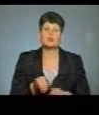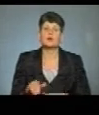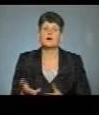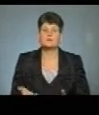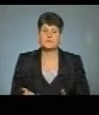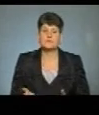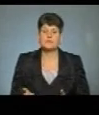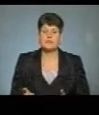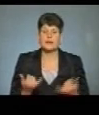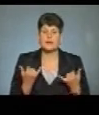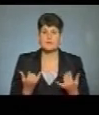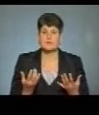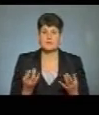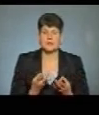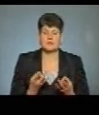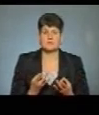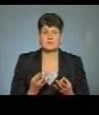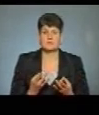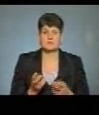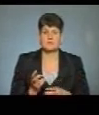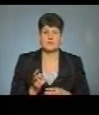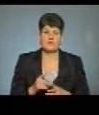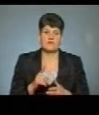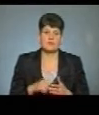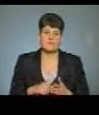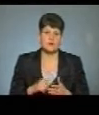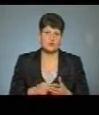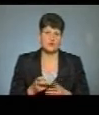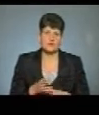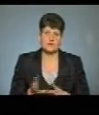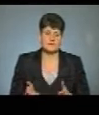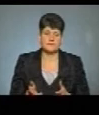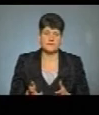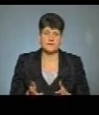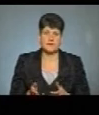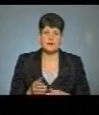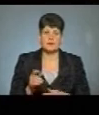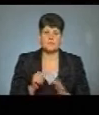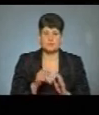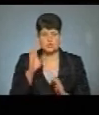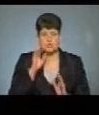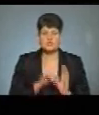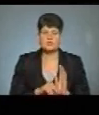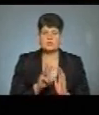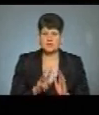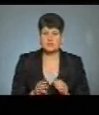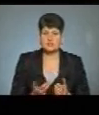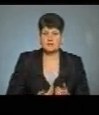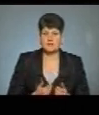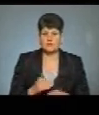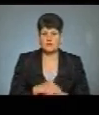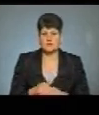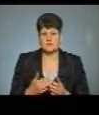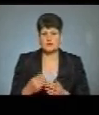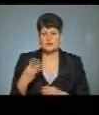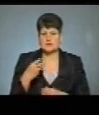тільки щось, ну, добре, що Каритас приїжджаєш, і віруючий ходить, все. Євгену Лащицькому 63, він живе на вулиці близько 30 років.